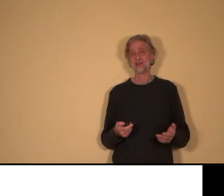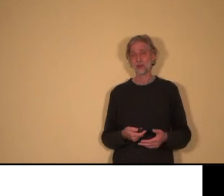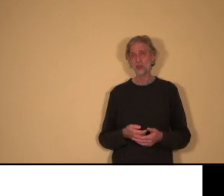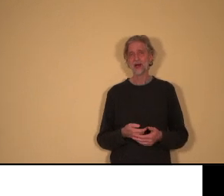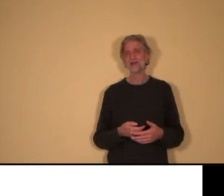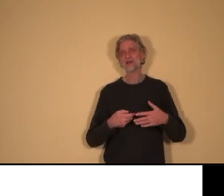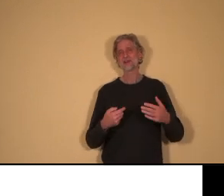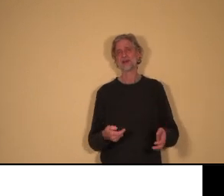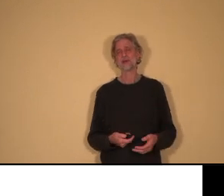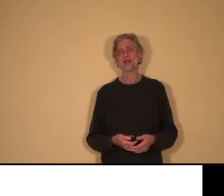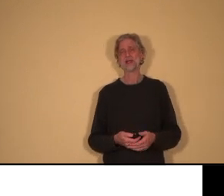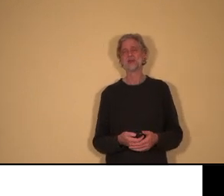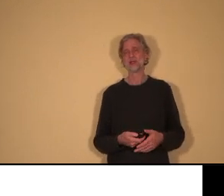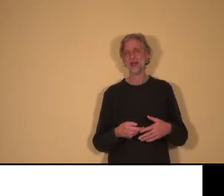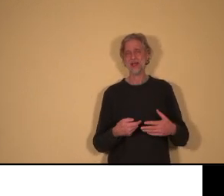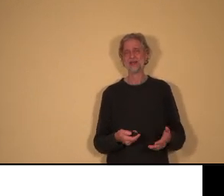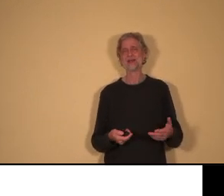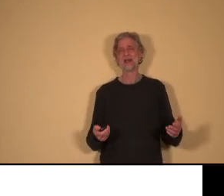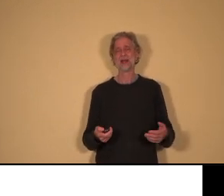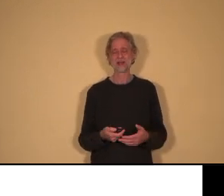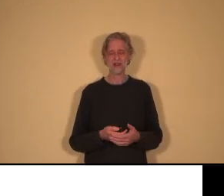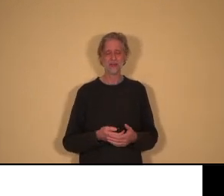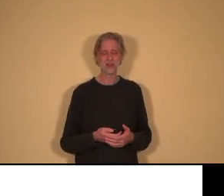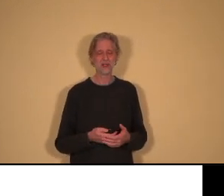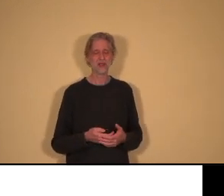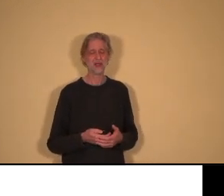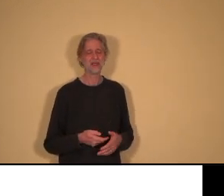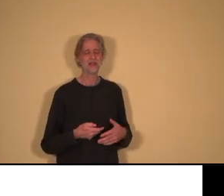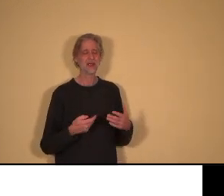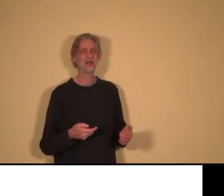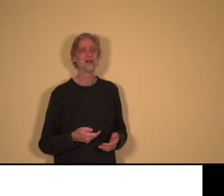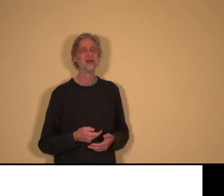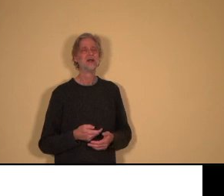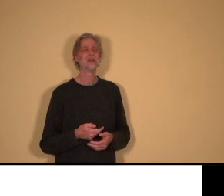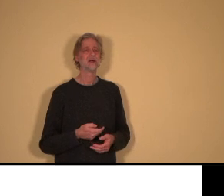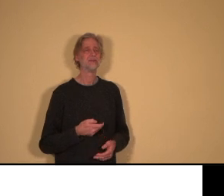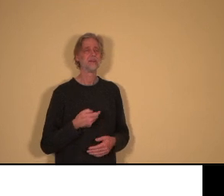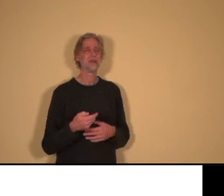Ein sehr guter Ansatz ist natürlich durch echte regenerative Energieträger